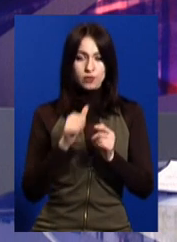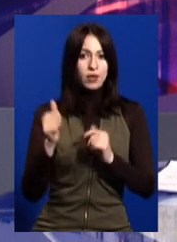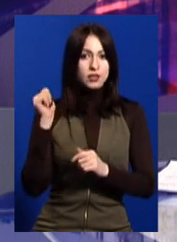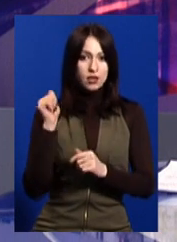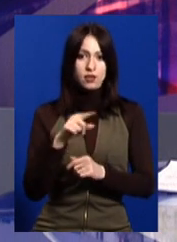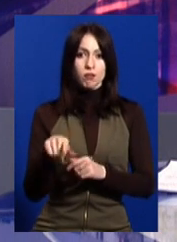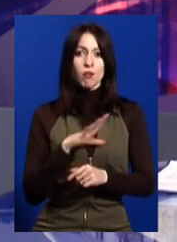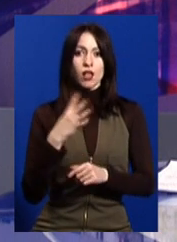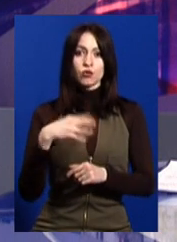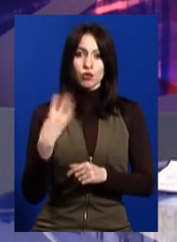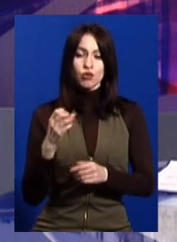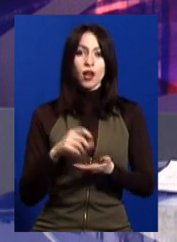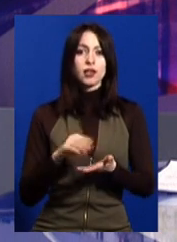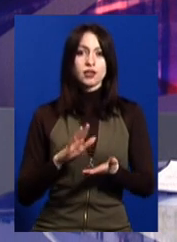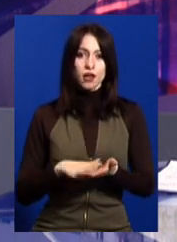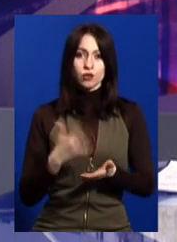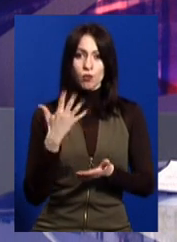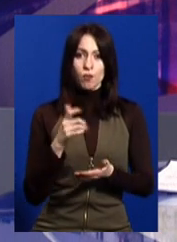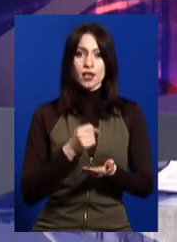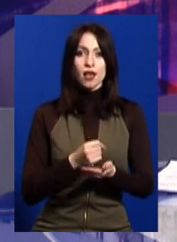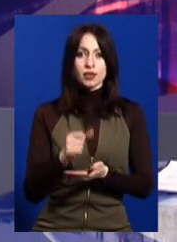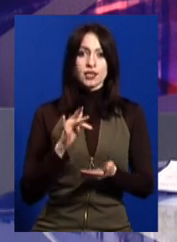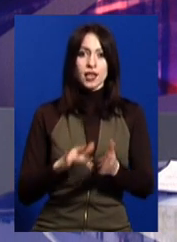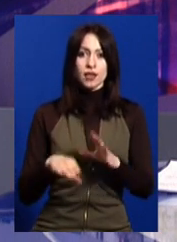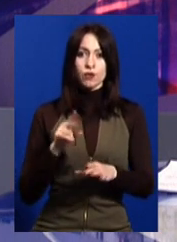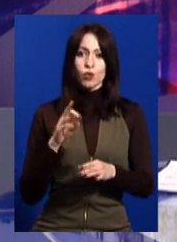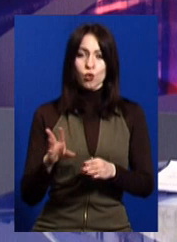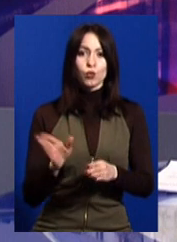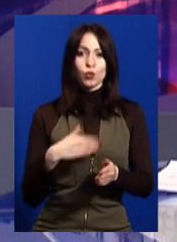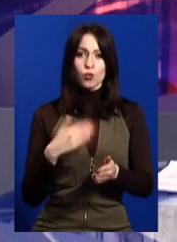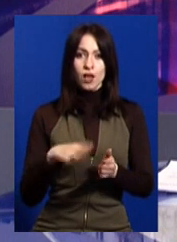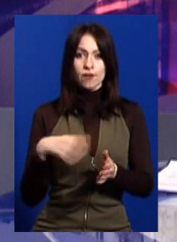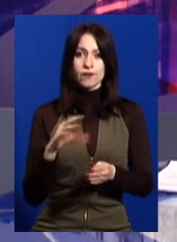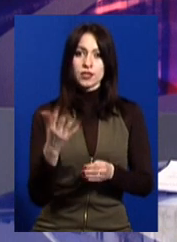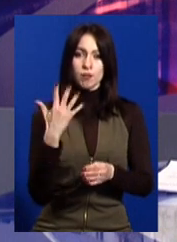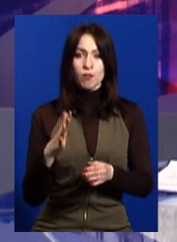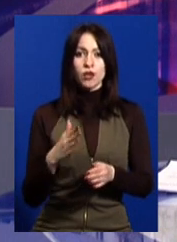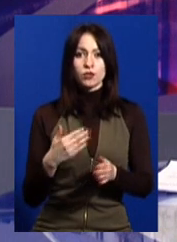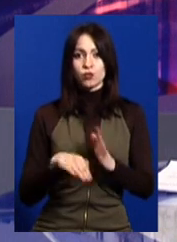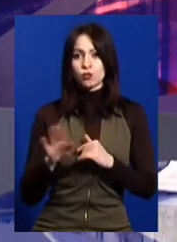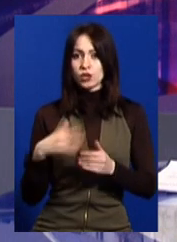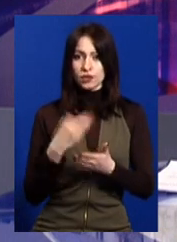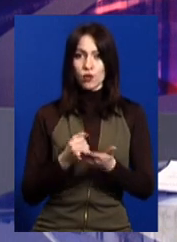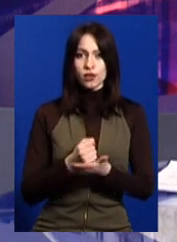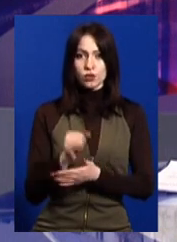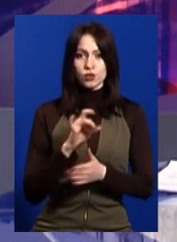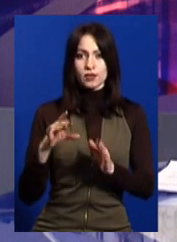Тоді їх було 44. Реєстрацію 5 кандидатів Центр виборчком скасував. Усі 5 зняли кандидатуру з виборів.